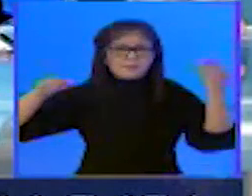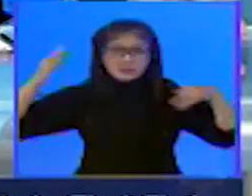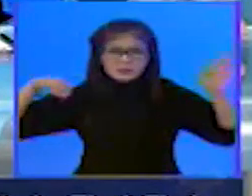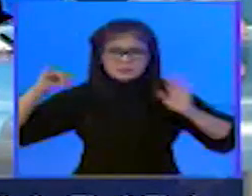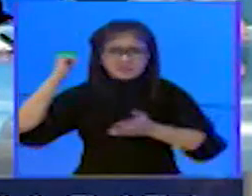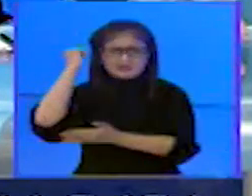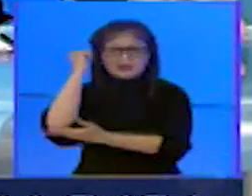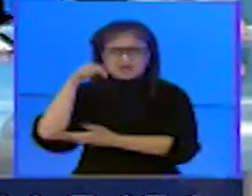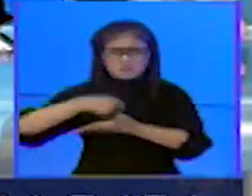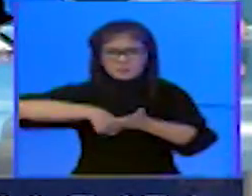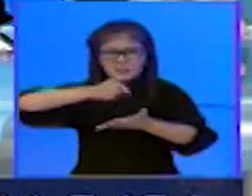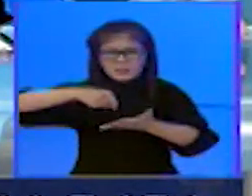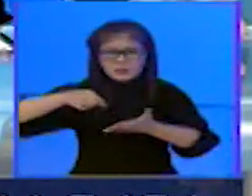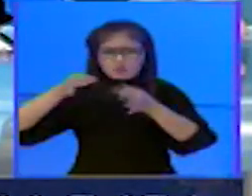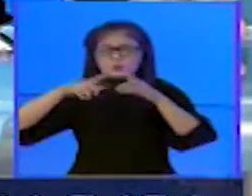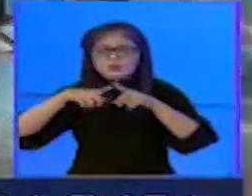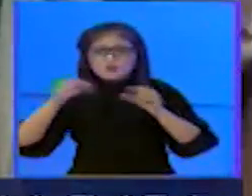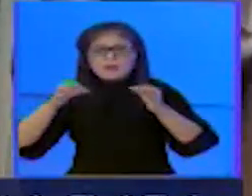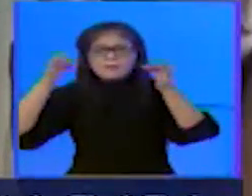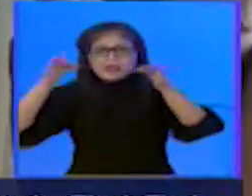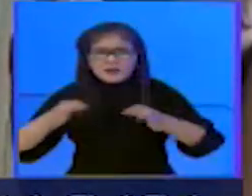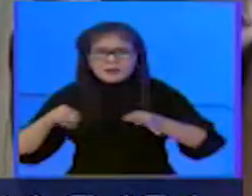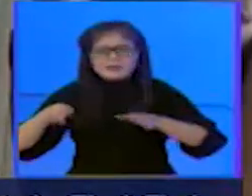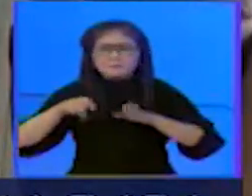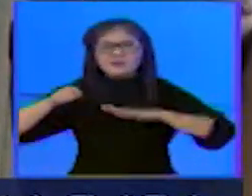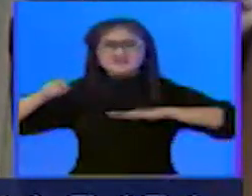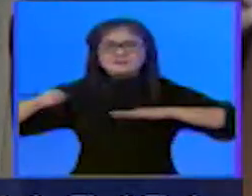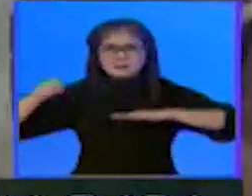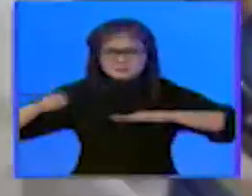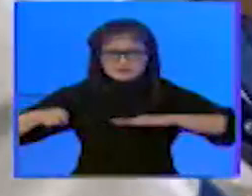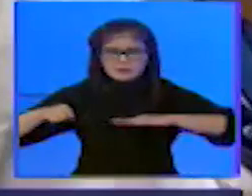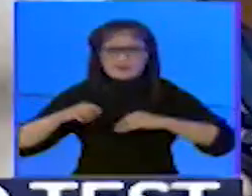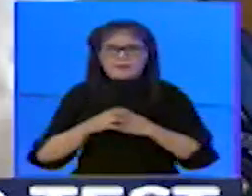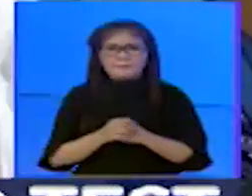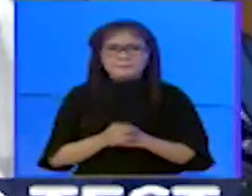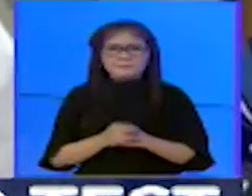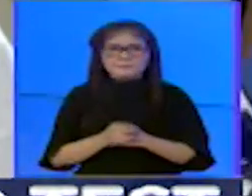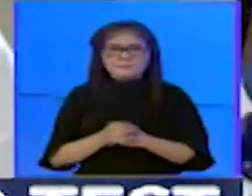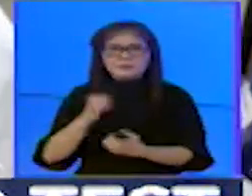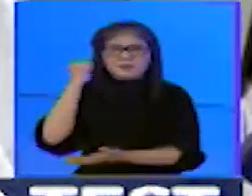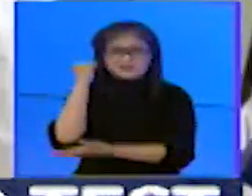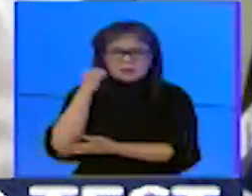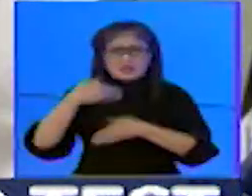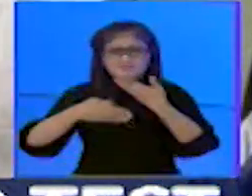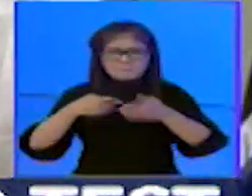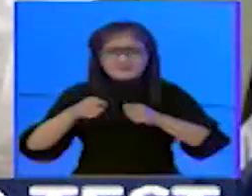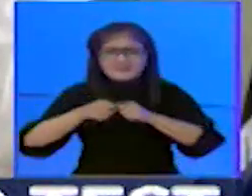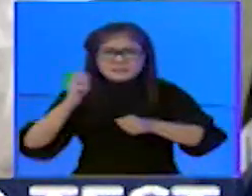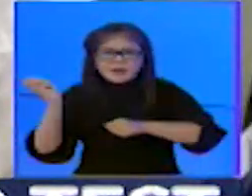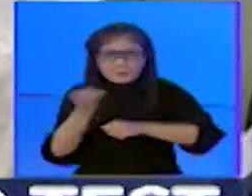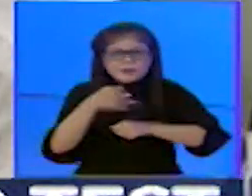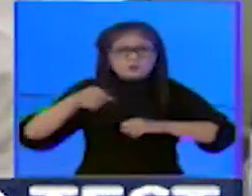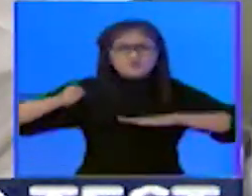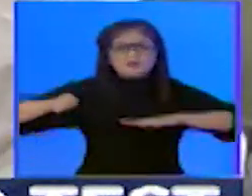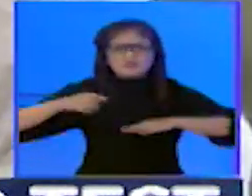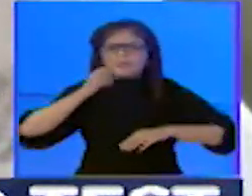surat penahanan kini serahkan pihak kejaksaan tersangka di revita setelah pihak kejaksaan menyatakan akan menahan tersangka